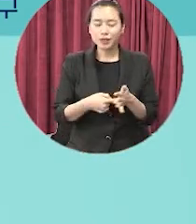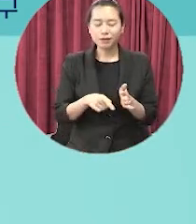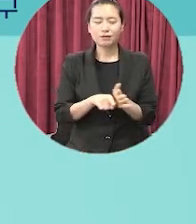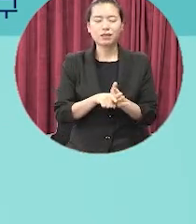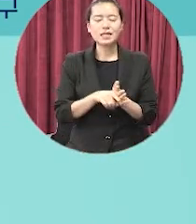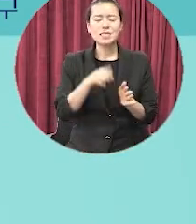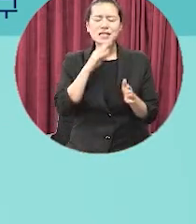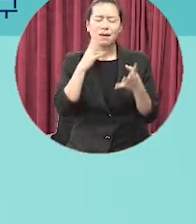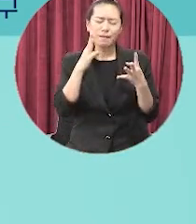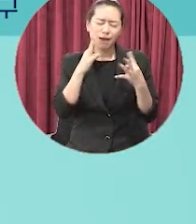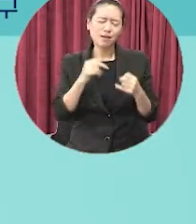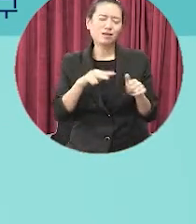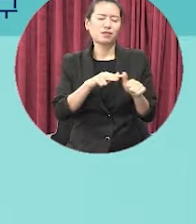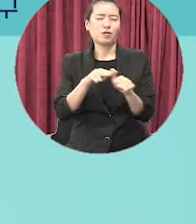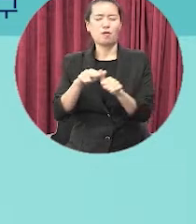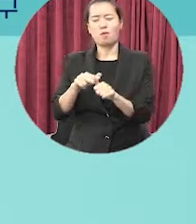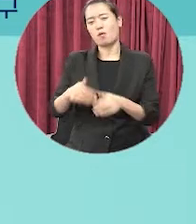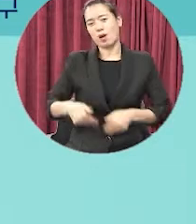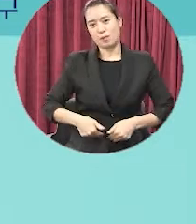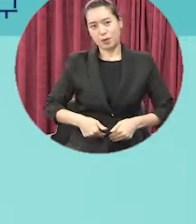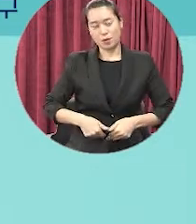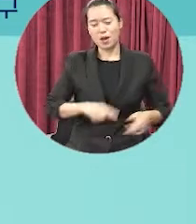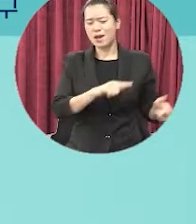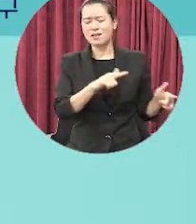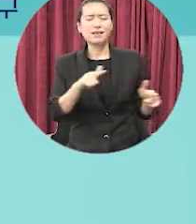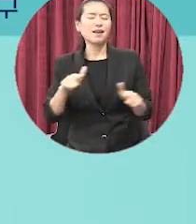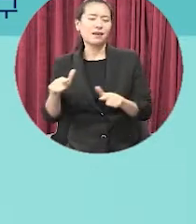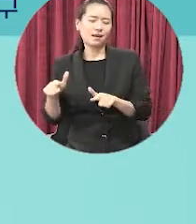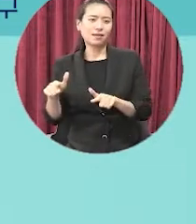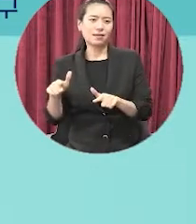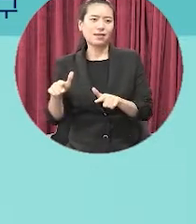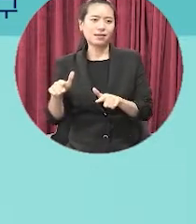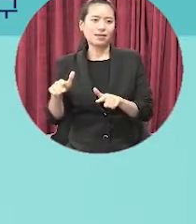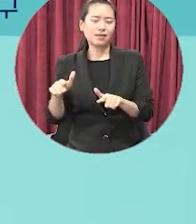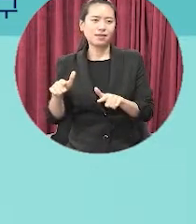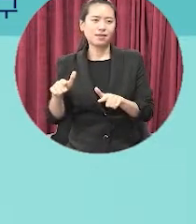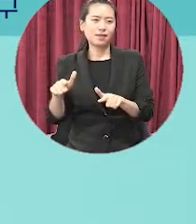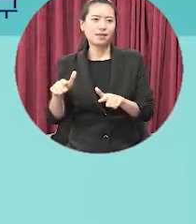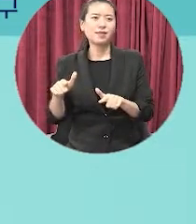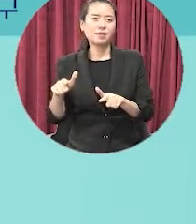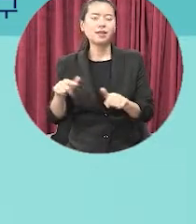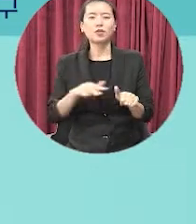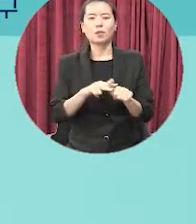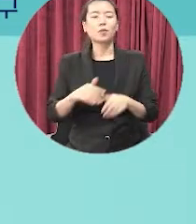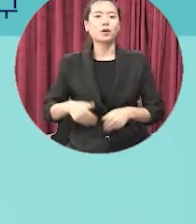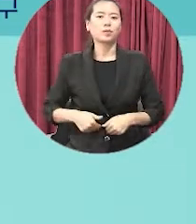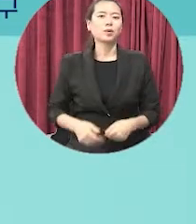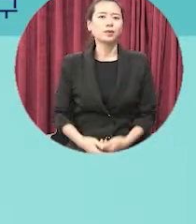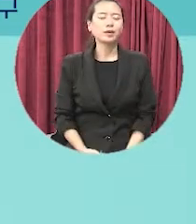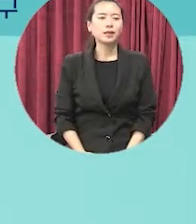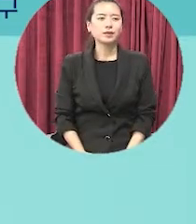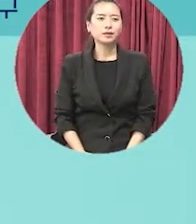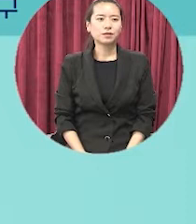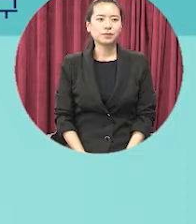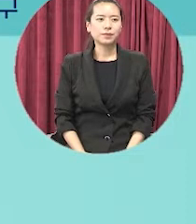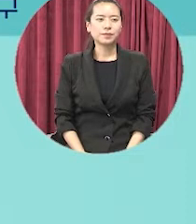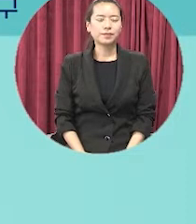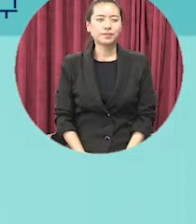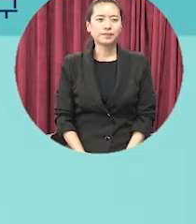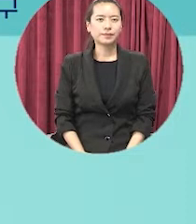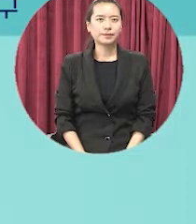되고 타 기관의 데이터가 있어야 되고 대한 이런 방법들을 롭 어슷하게 적용할 수 있어야 되는 건데 이게 이제